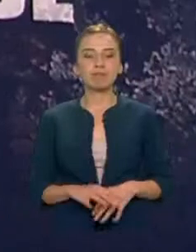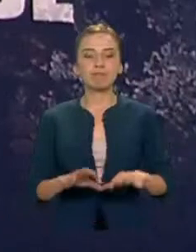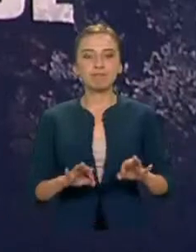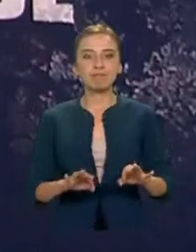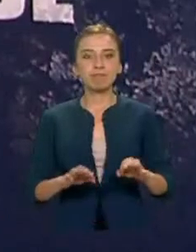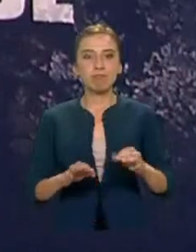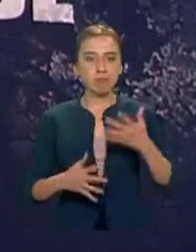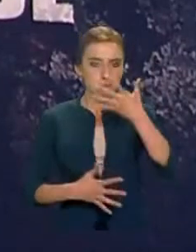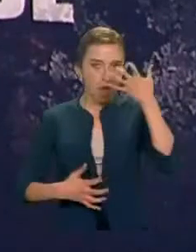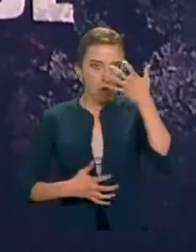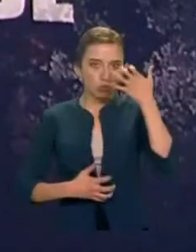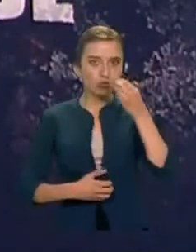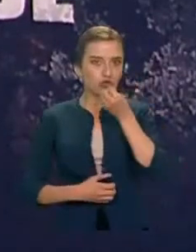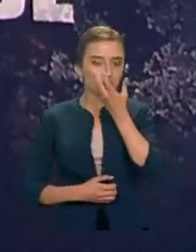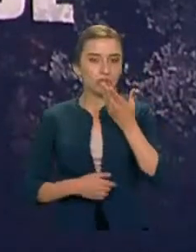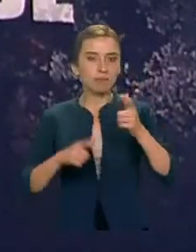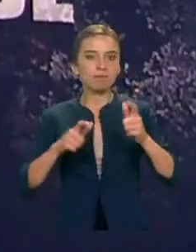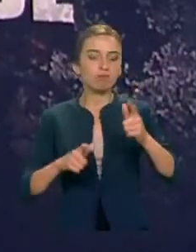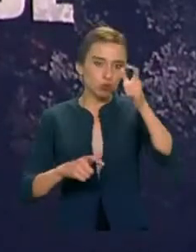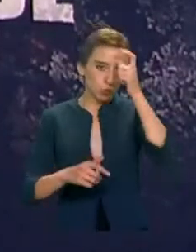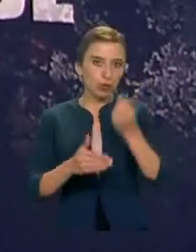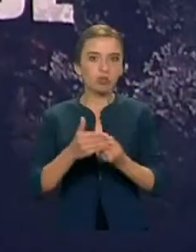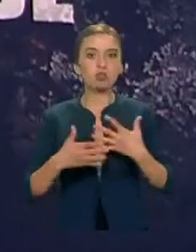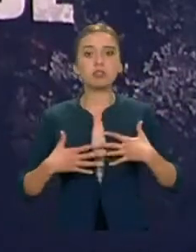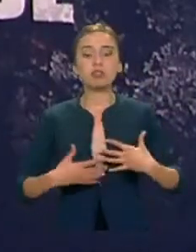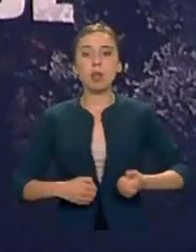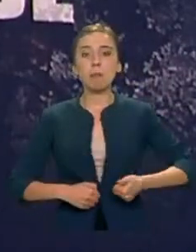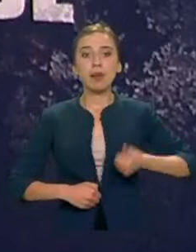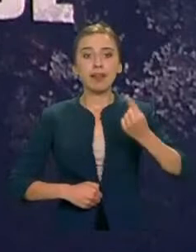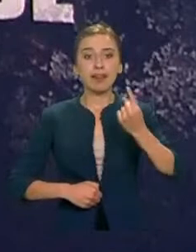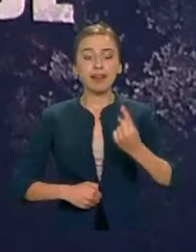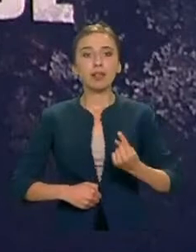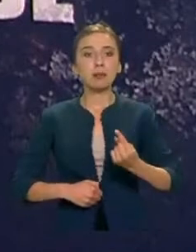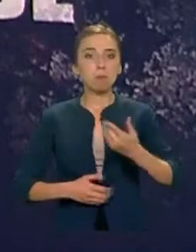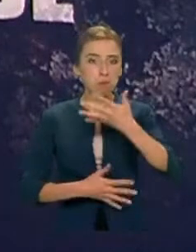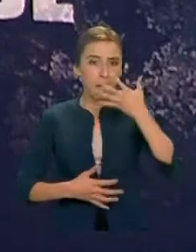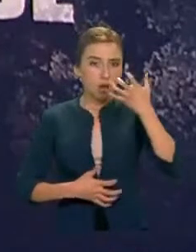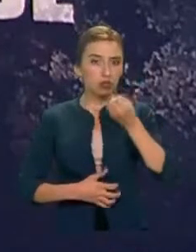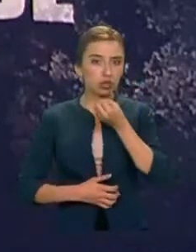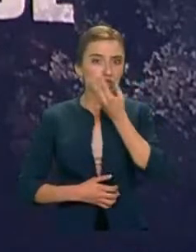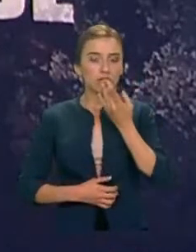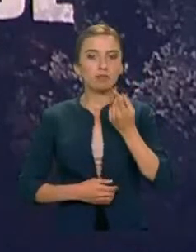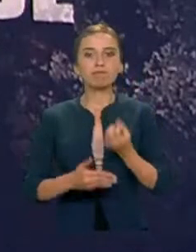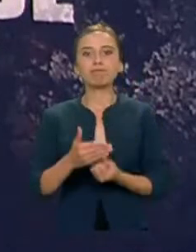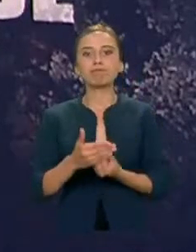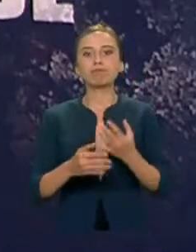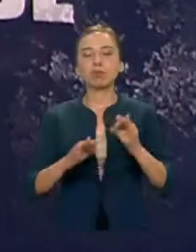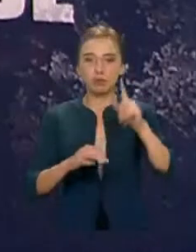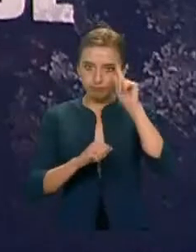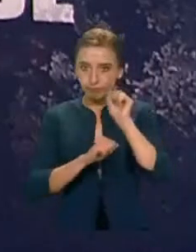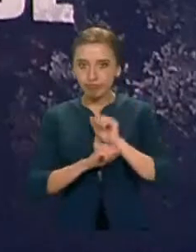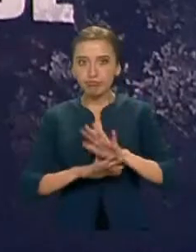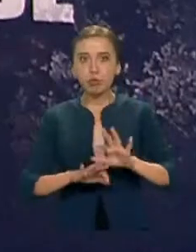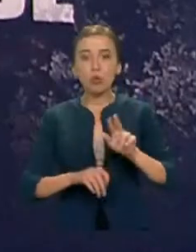Ve maymun çiçeği maalesef Türkiye'de artık. Sağlık Bakanı Fahrettin Koca ilk maymun çiçeği vakasının tespit edildiğini duyurdu bugün.